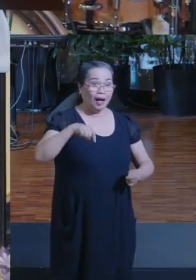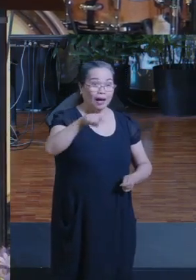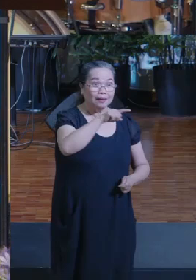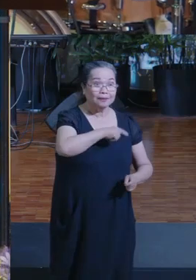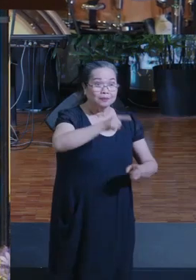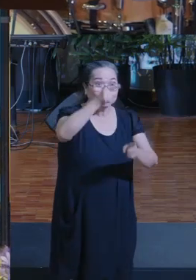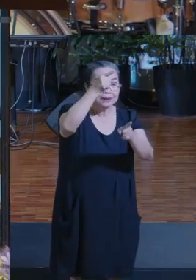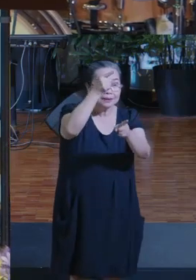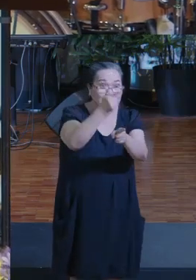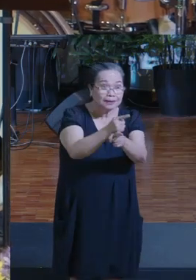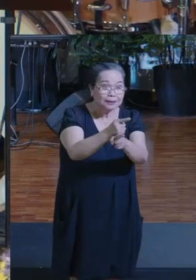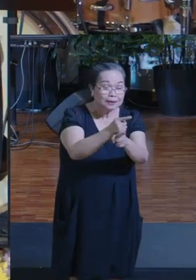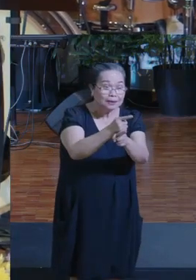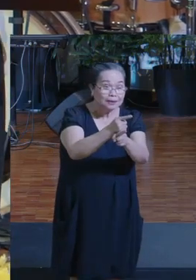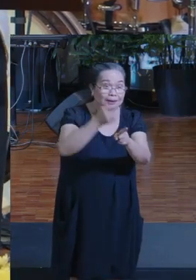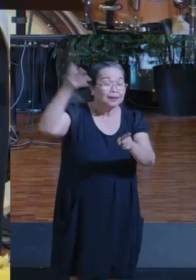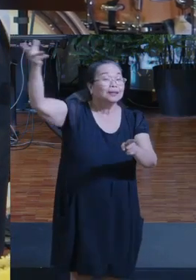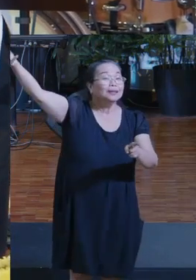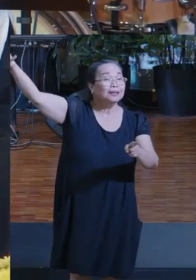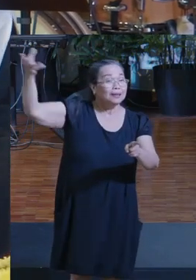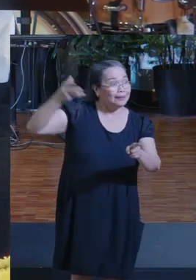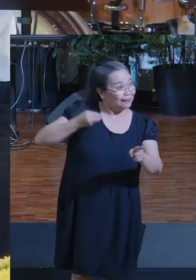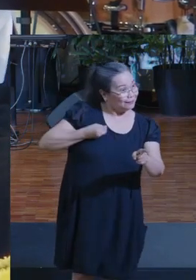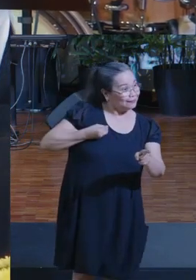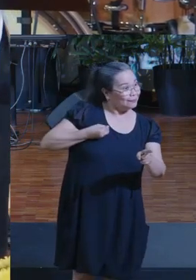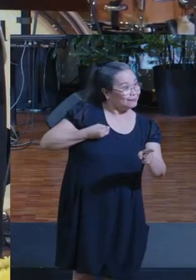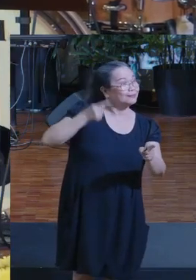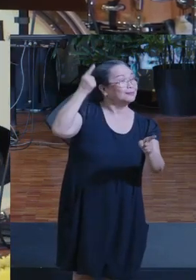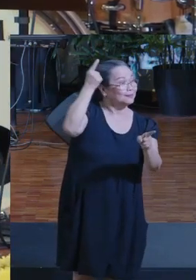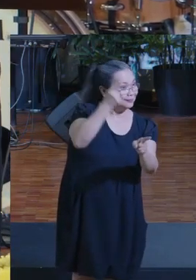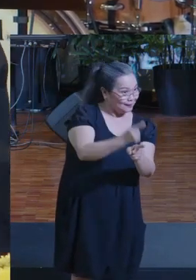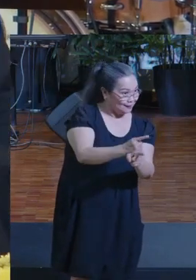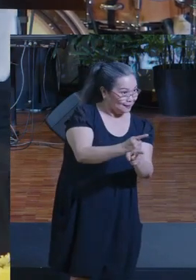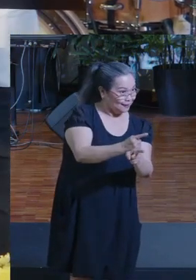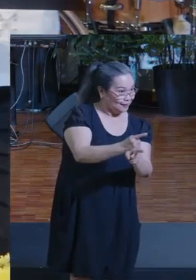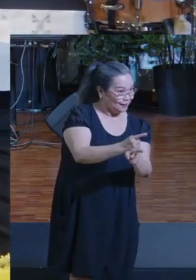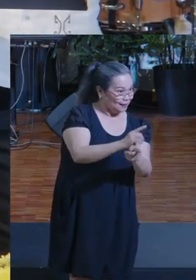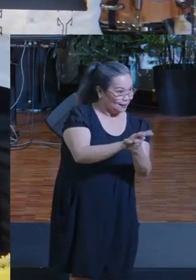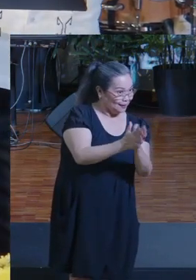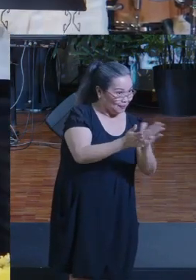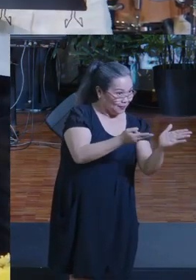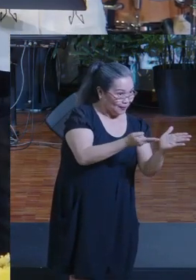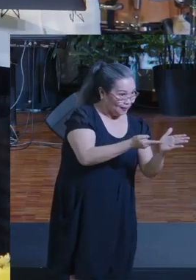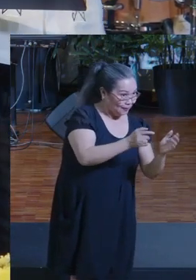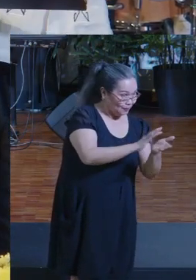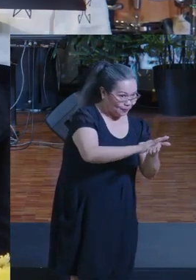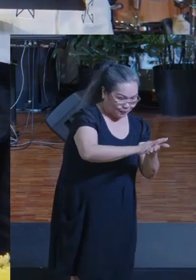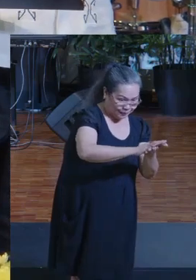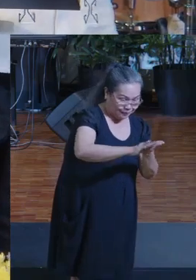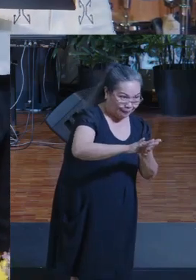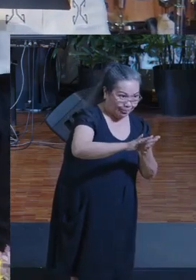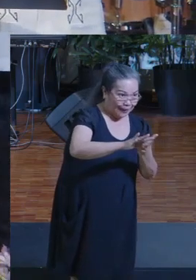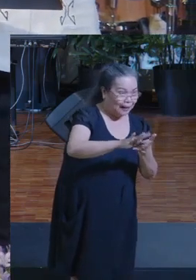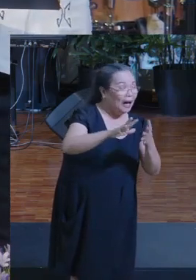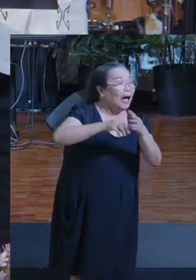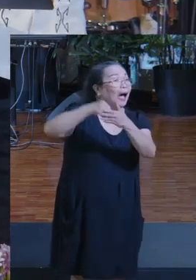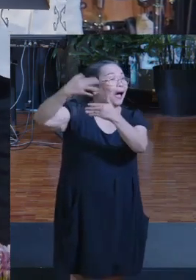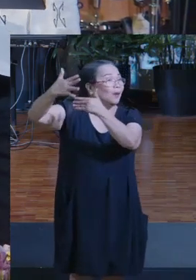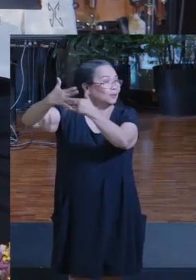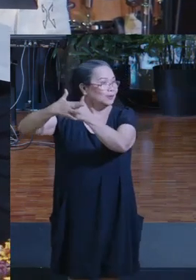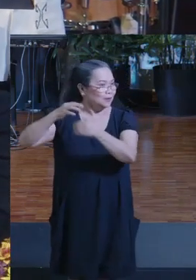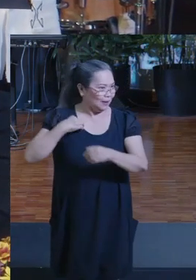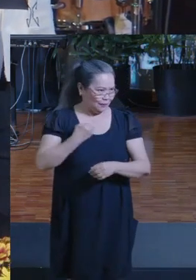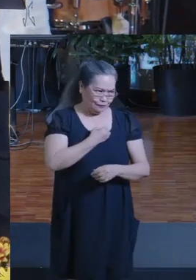an alien righteousness. Nasa labas po natin. Sabi nga ni Martin Luther, it is extra nos. It is outside